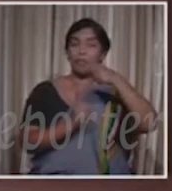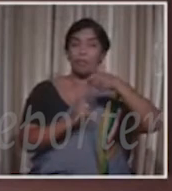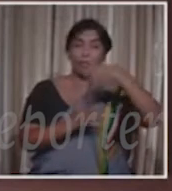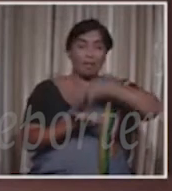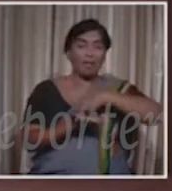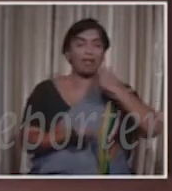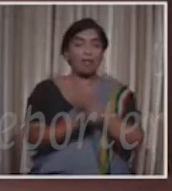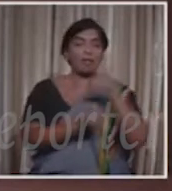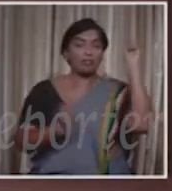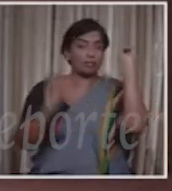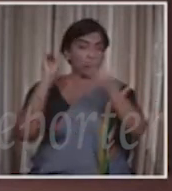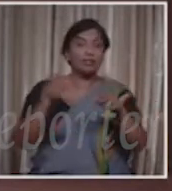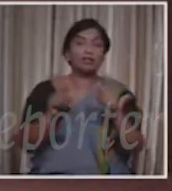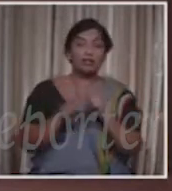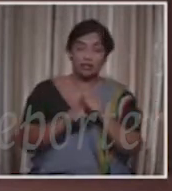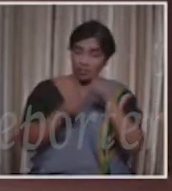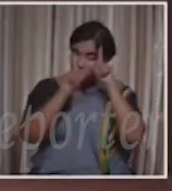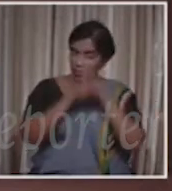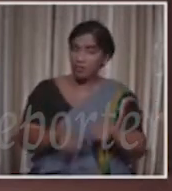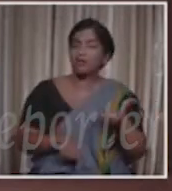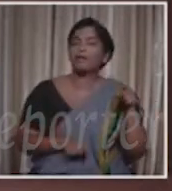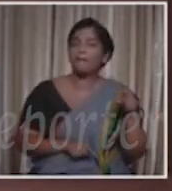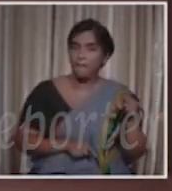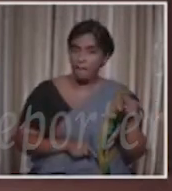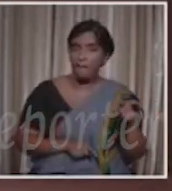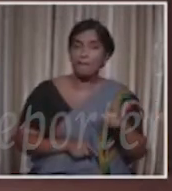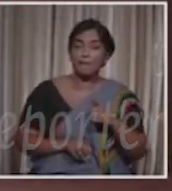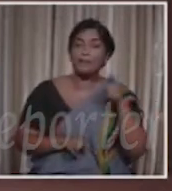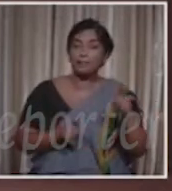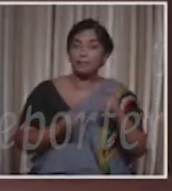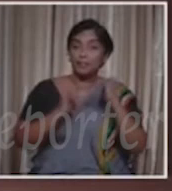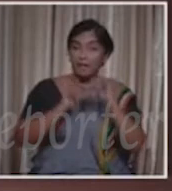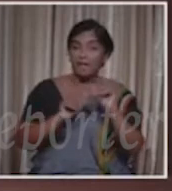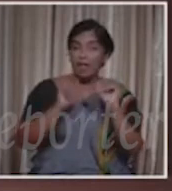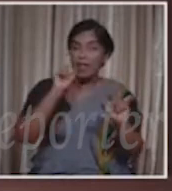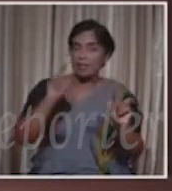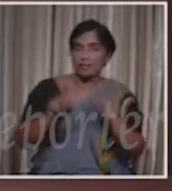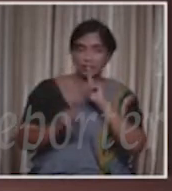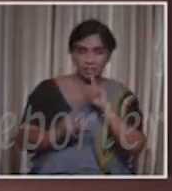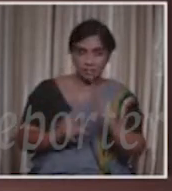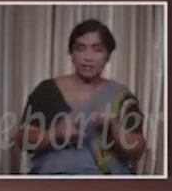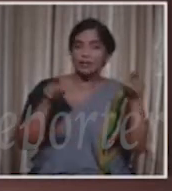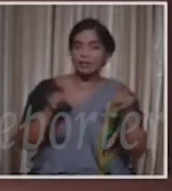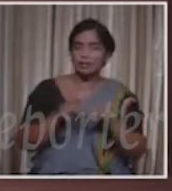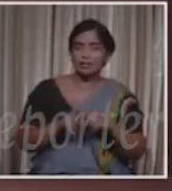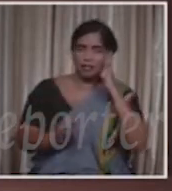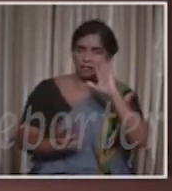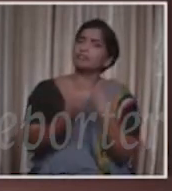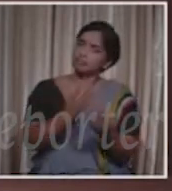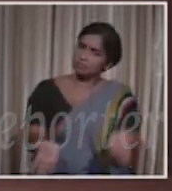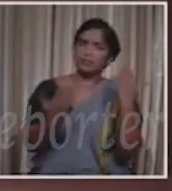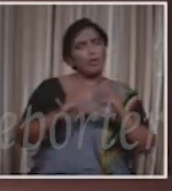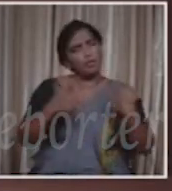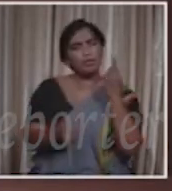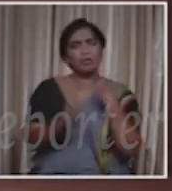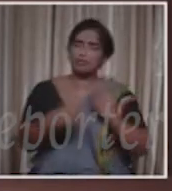නිසා ස්වාධීන පරීක්ෂණ කරන්න ඕනා පරීක්ෂණ මුහුණ දෙන්න අපි ලෑස්ති. ඇයි? මේක මුලින් ඉඳන් පටන් ගන්න ඕන ගරු නියෝජ්‍ය කතානායකතුමනි මොකද සිද්ධ වුනේ?